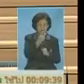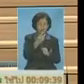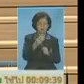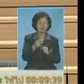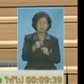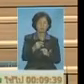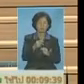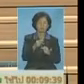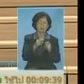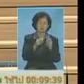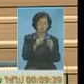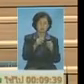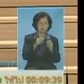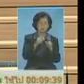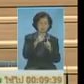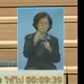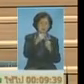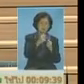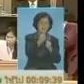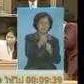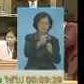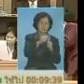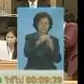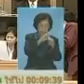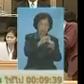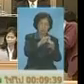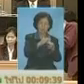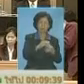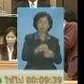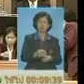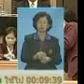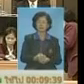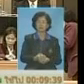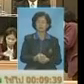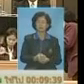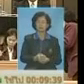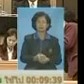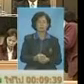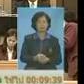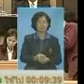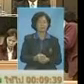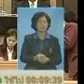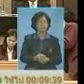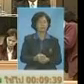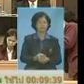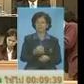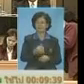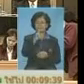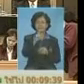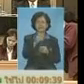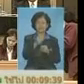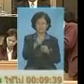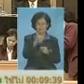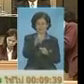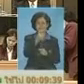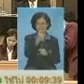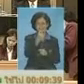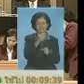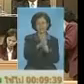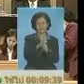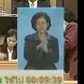องครับคำตอบที่หนึ่งเกี่ยว ท่านประเสริฐพอแล้วครับถามได้คนเดียวนะครับการถามกระทู้สด